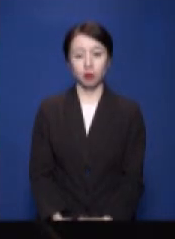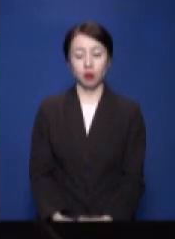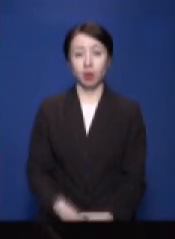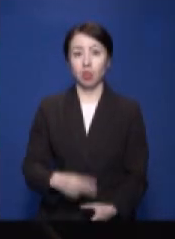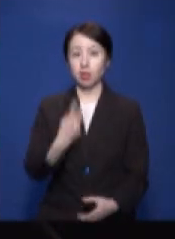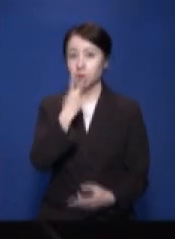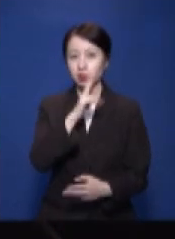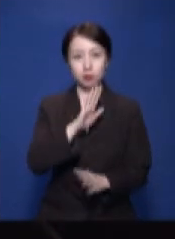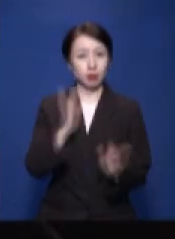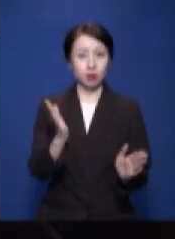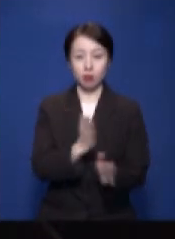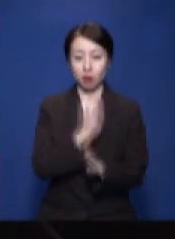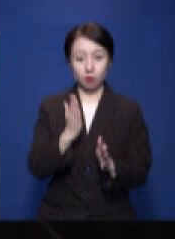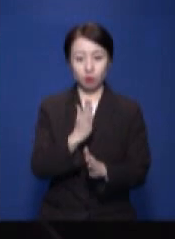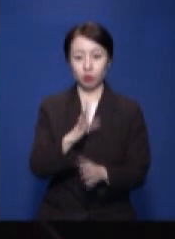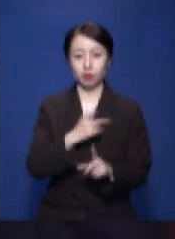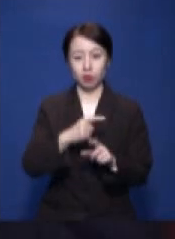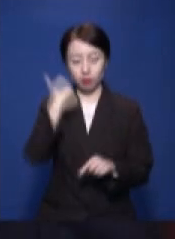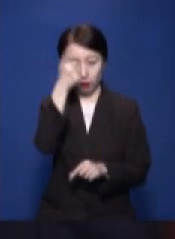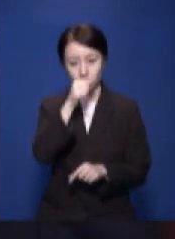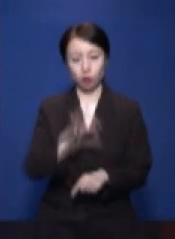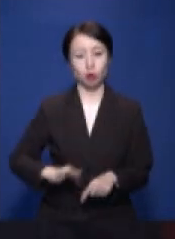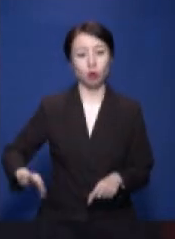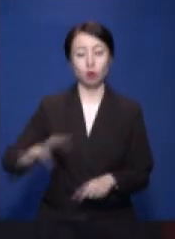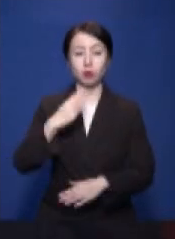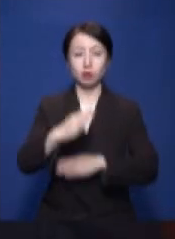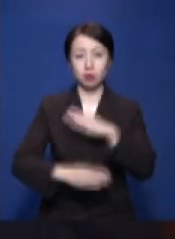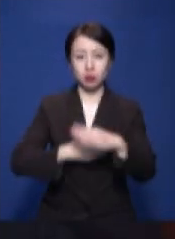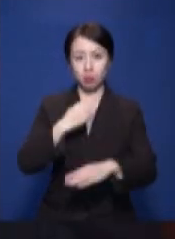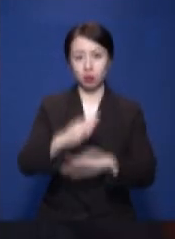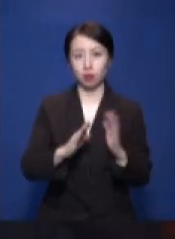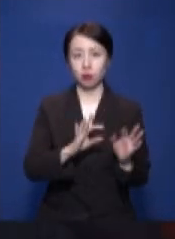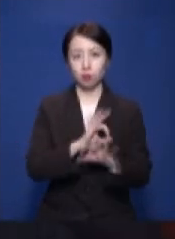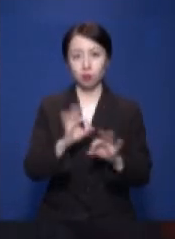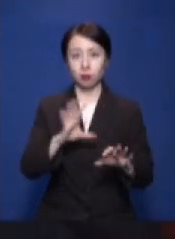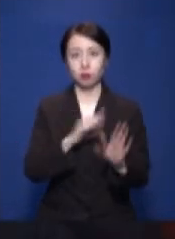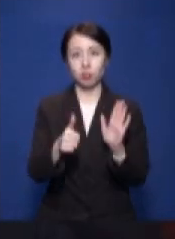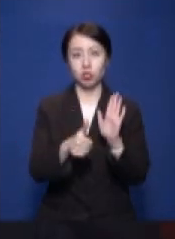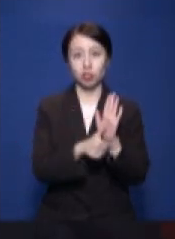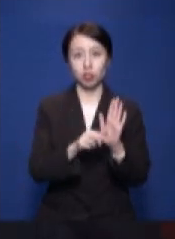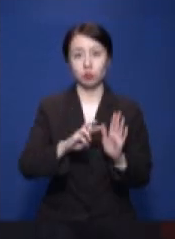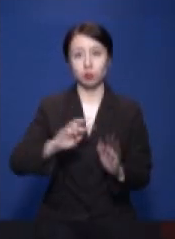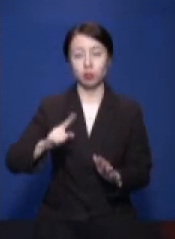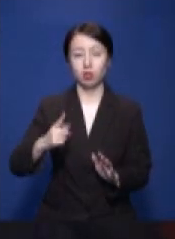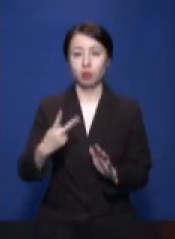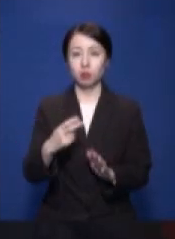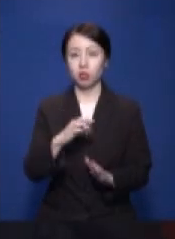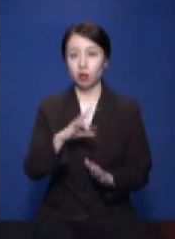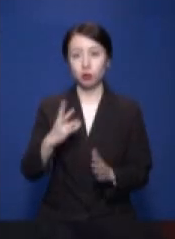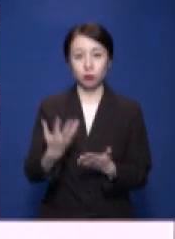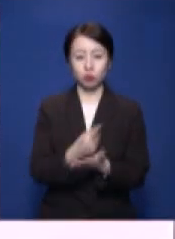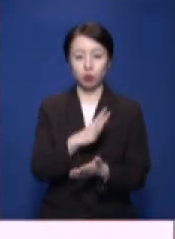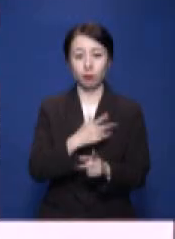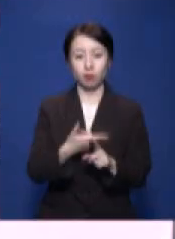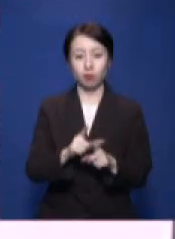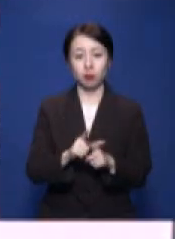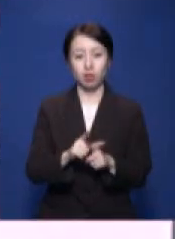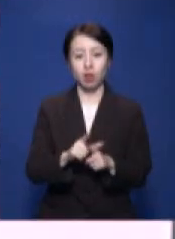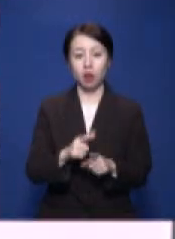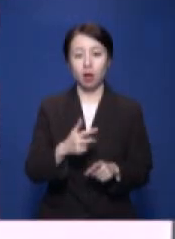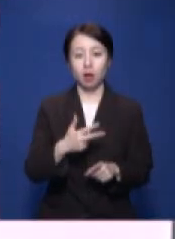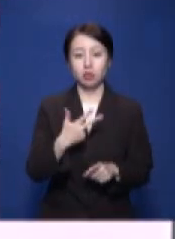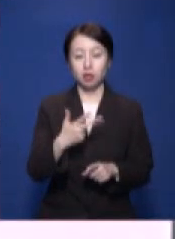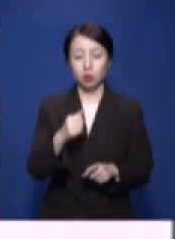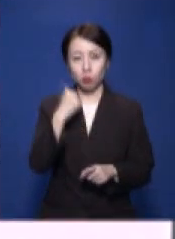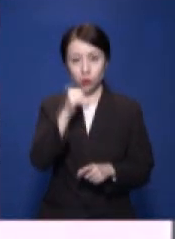Ауарайының қолайсыздығына қарамастан, бұл облыс диқандары ерледі. Олар 6 миллион 200 мың тонна астық жинады. Бұл соңғы 13